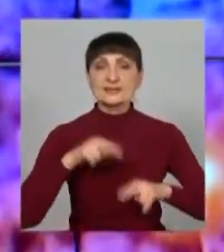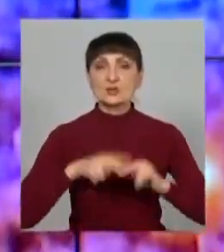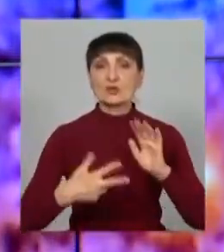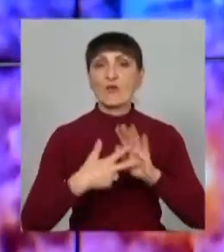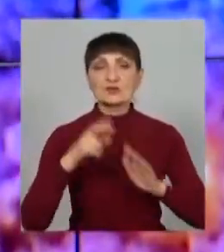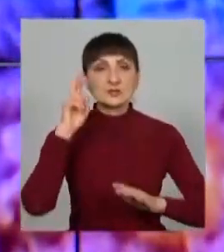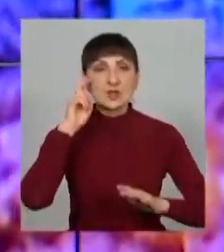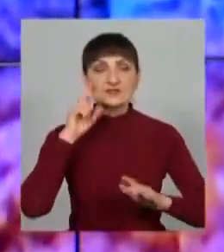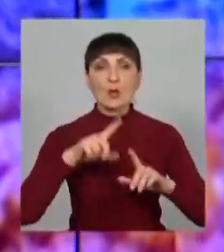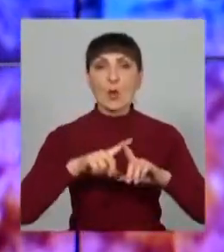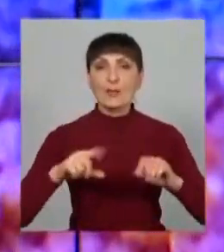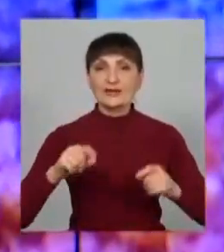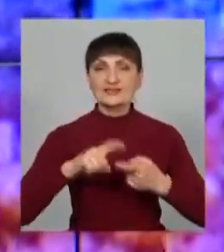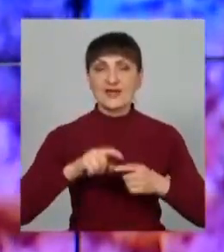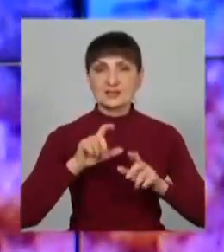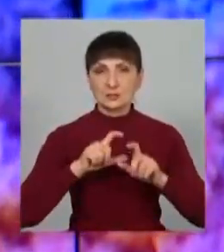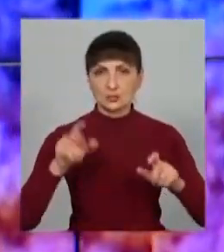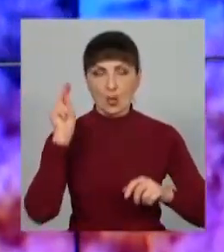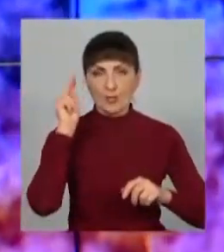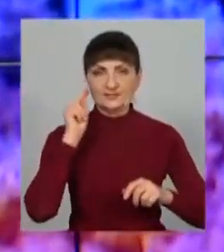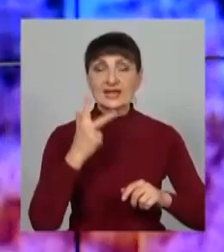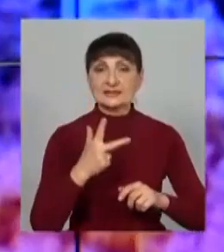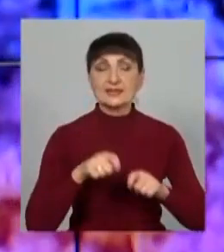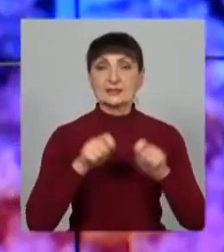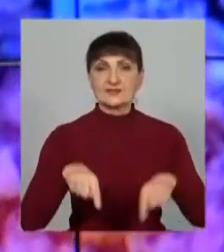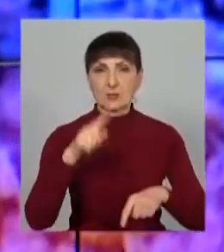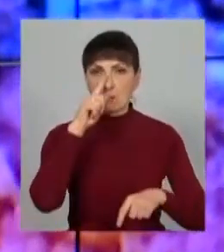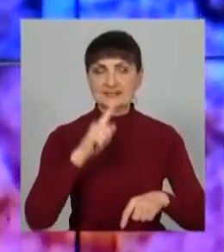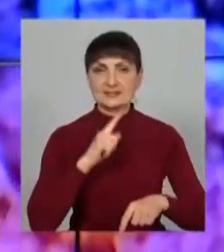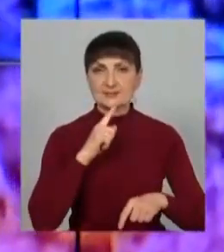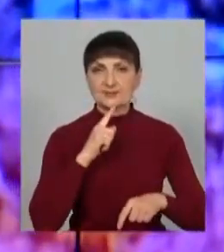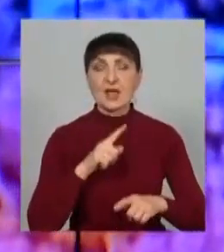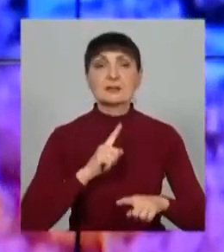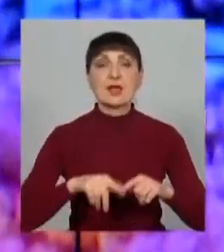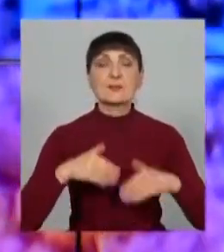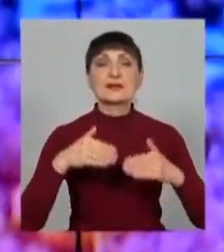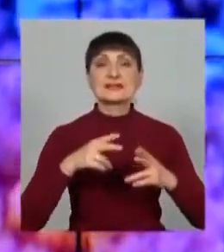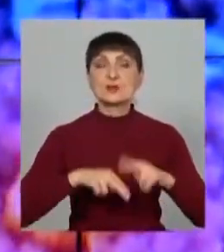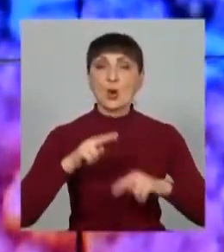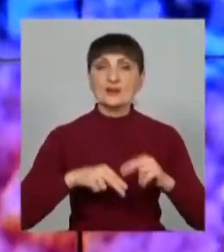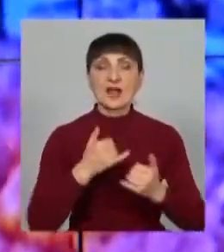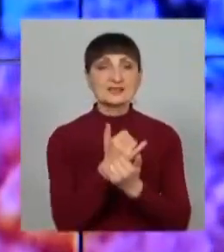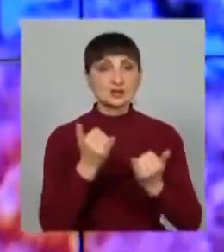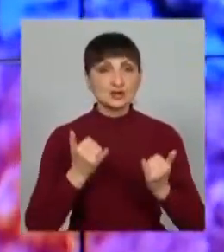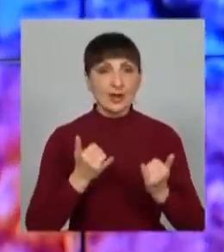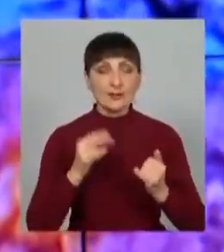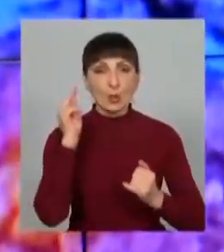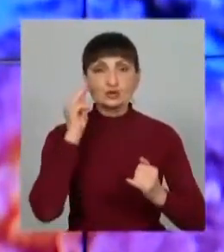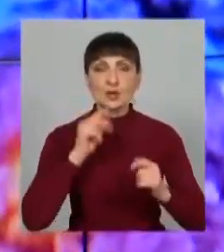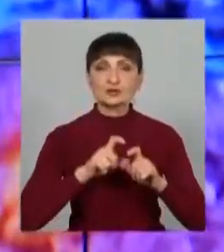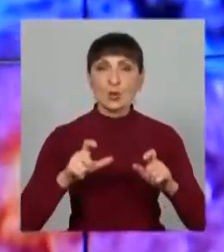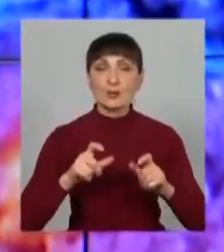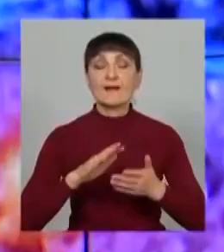8 государственных объектов образования. 3 из них сдадут в этом месяце. О темпах строительства и оснащении возводимых учебных